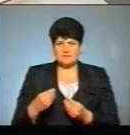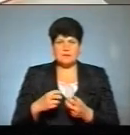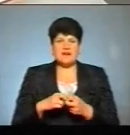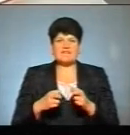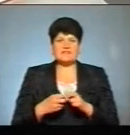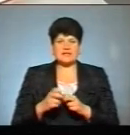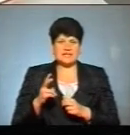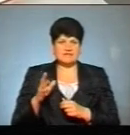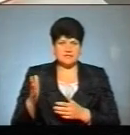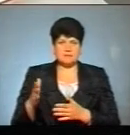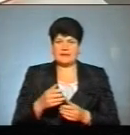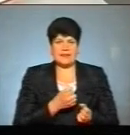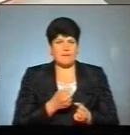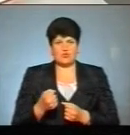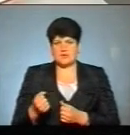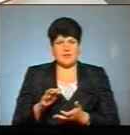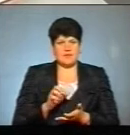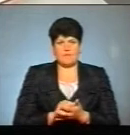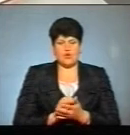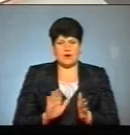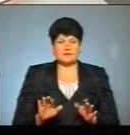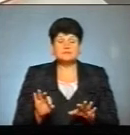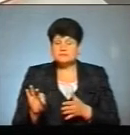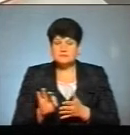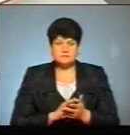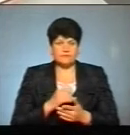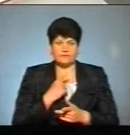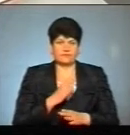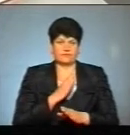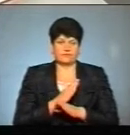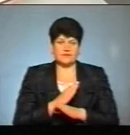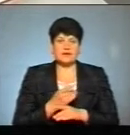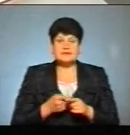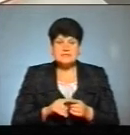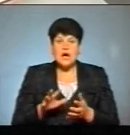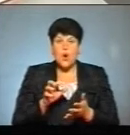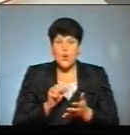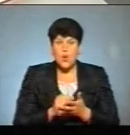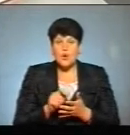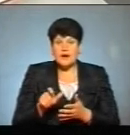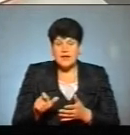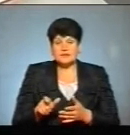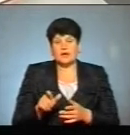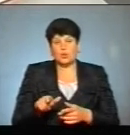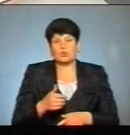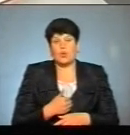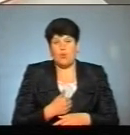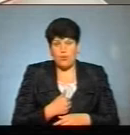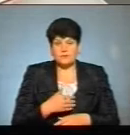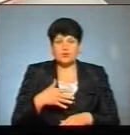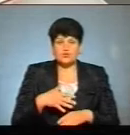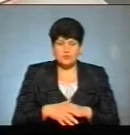Франківськ, ми однозначно не потягнемо оренду. Однозначно, тому що ця оренда, то, що люди хочуть, ми чудово розуміємо, що люди